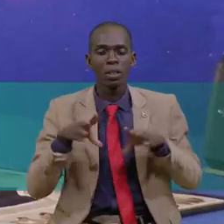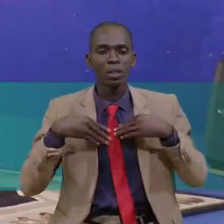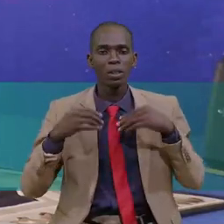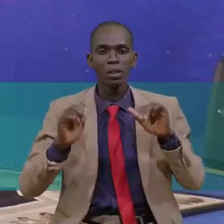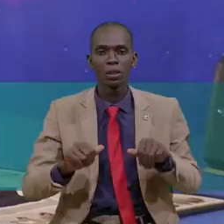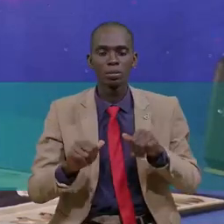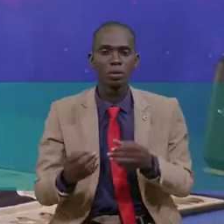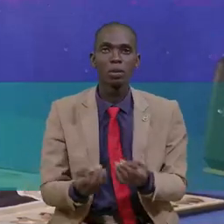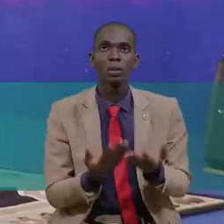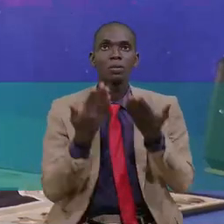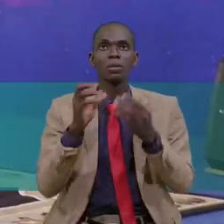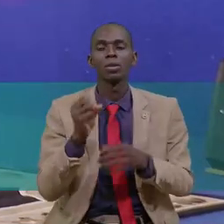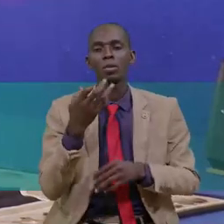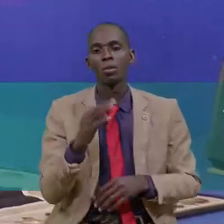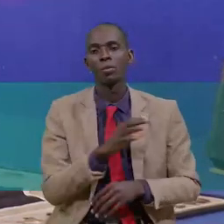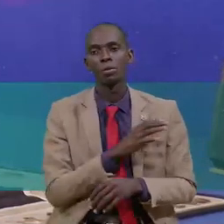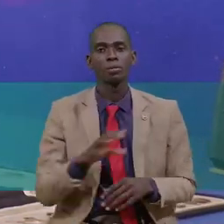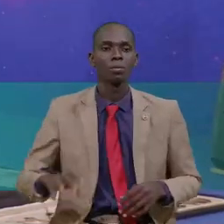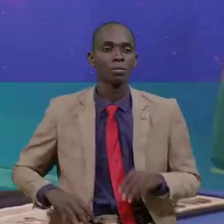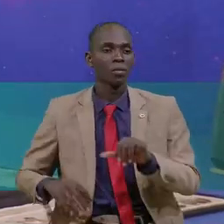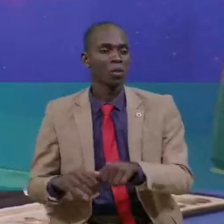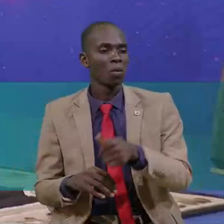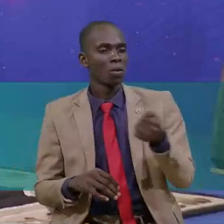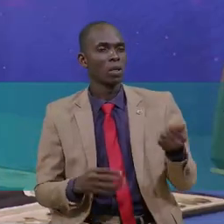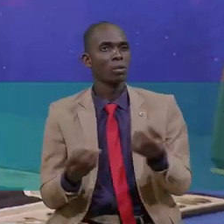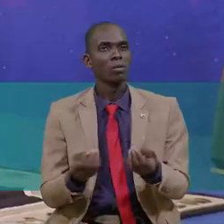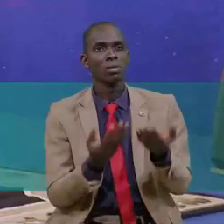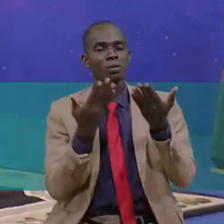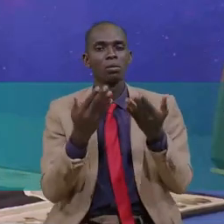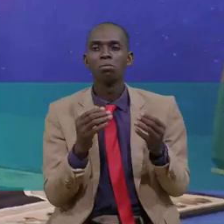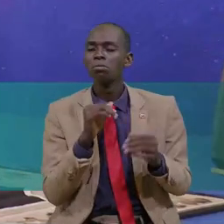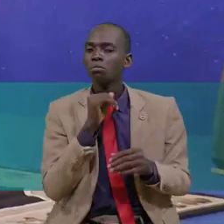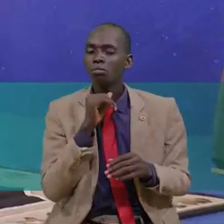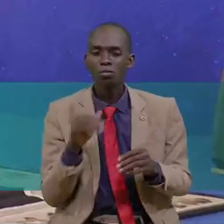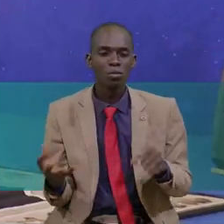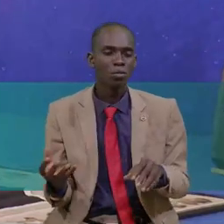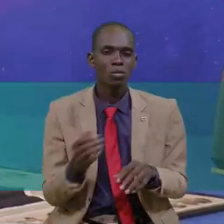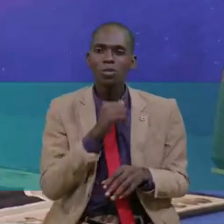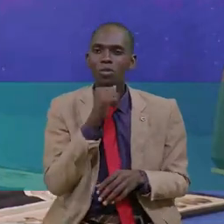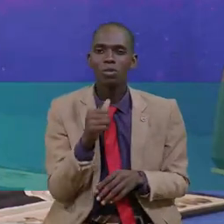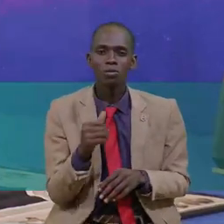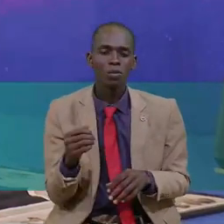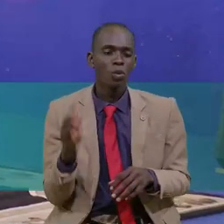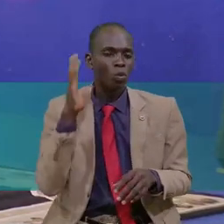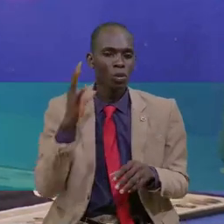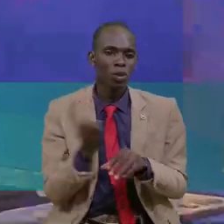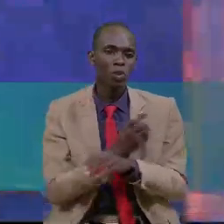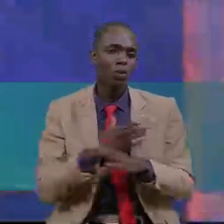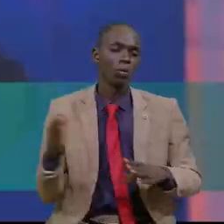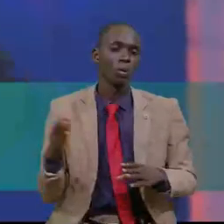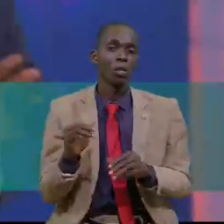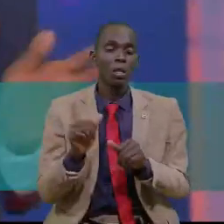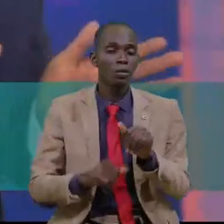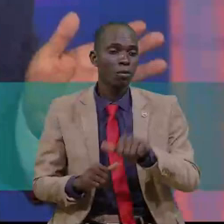le sacrifice acceptable de Christ. Tout autre sacrifice vous rejette,